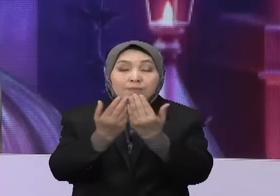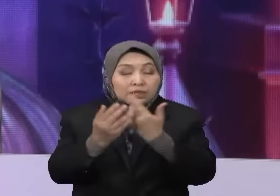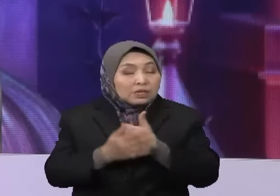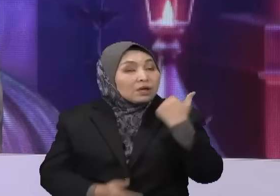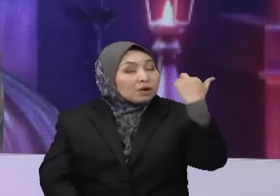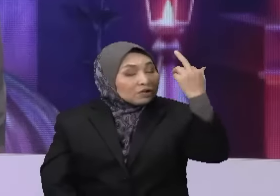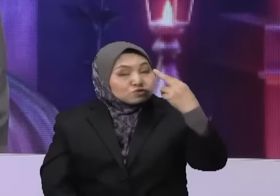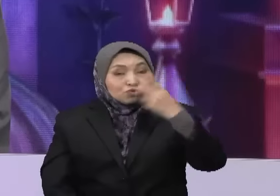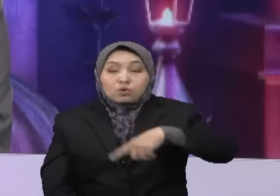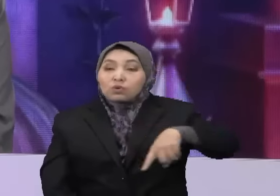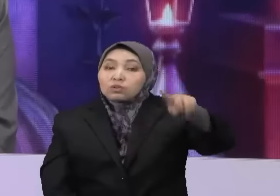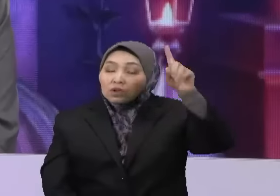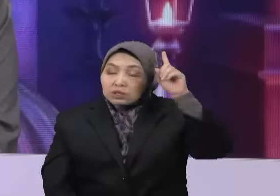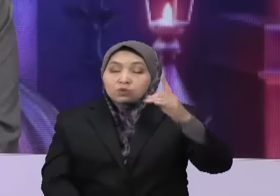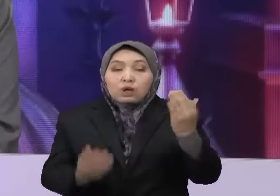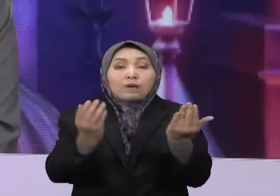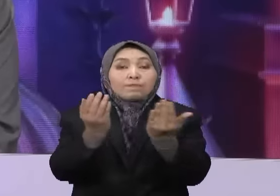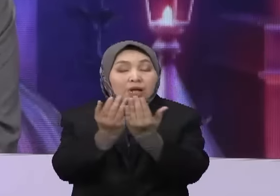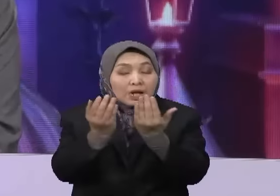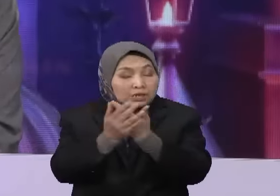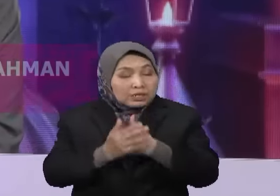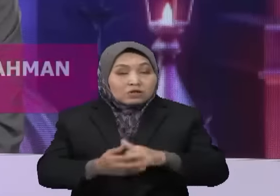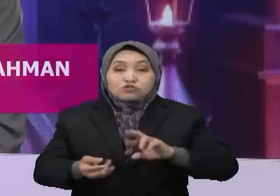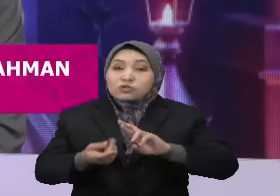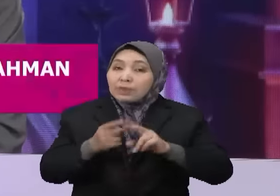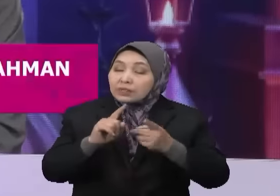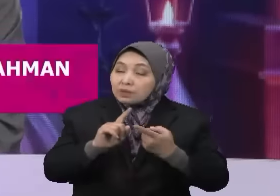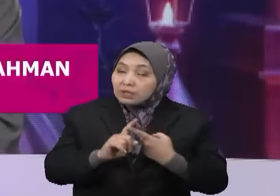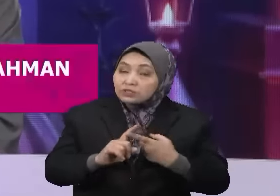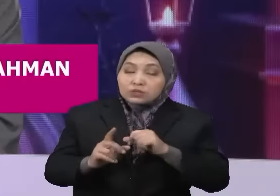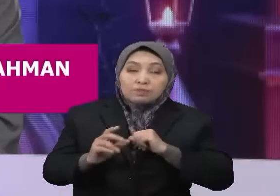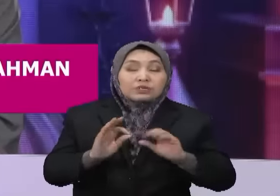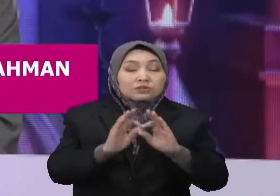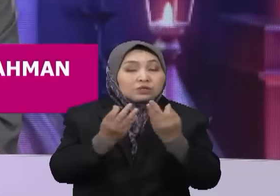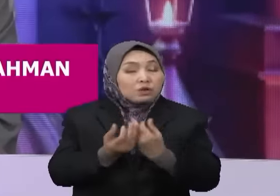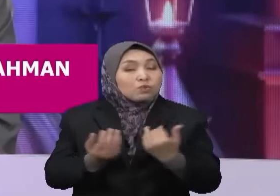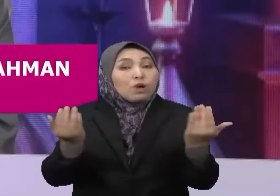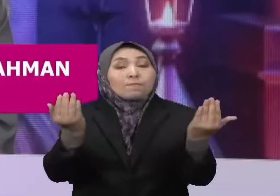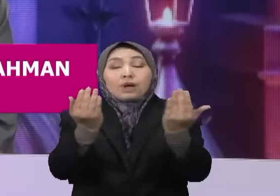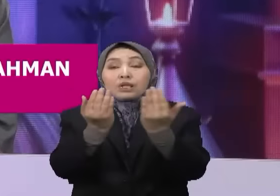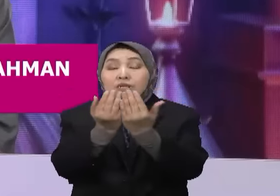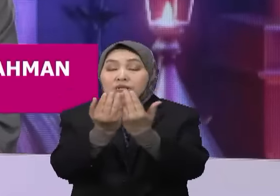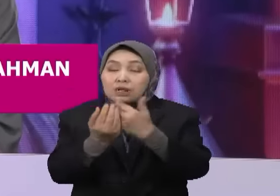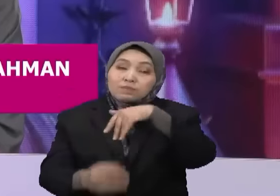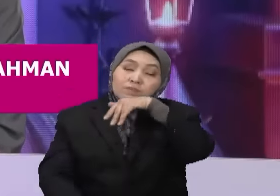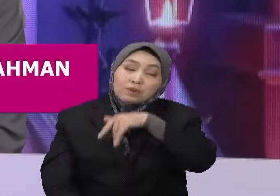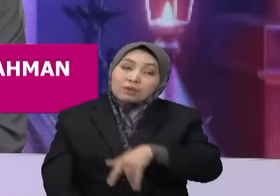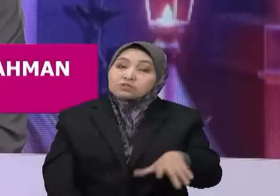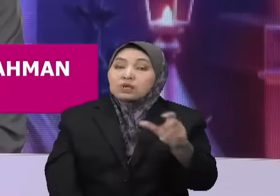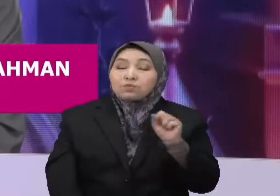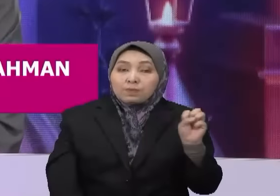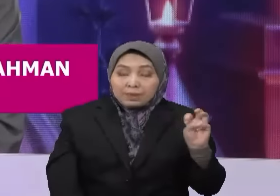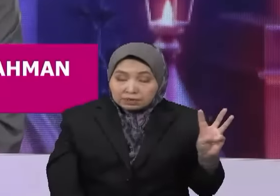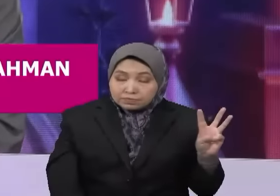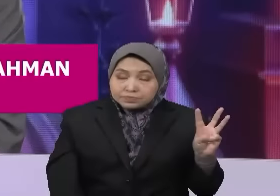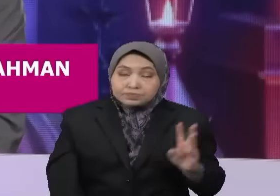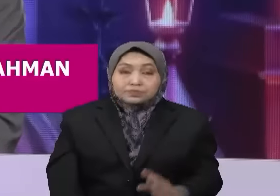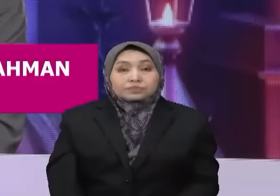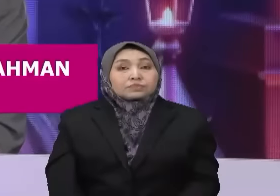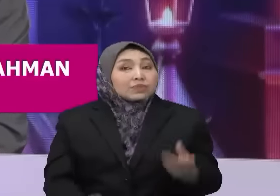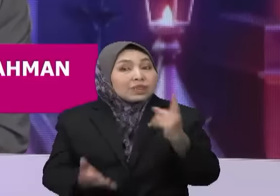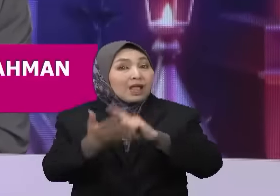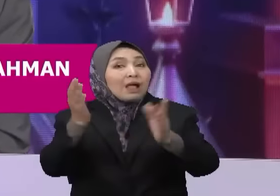ala Rasulillah wa ala alihi wa sahbihi wa man walah wa ba'd. Allahumma salli ala Sayyidina Muhammad wa ala ali Sayyidina Muhammad.